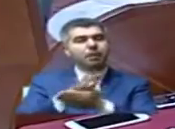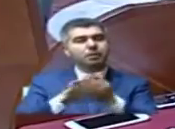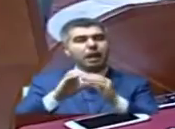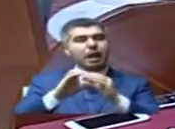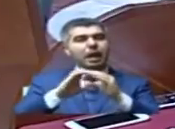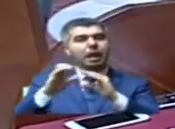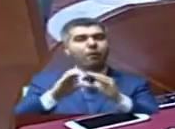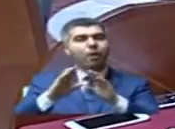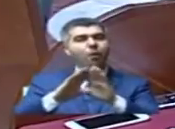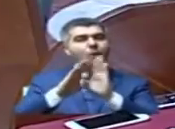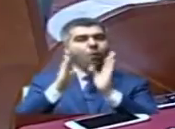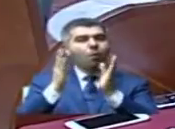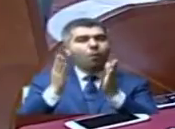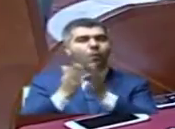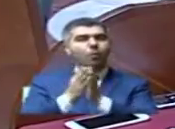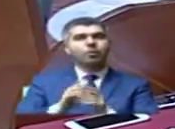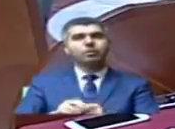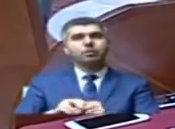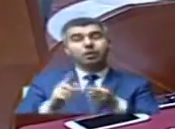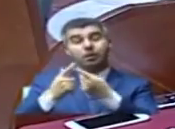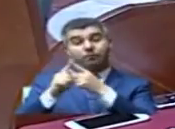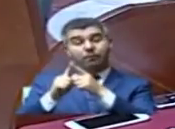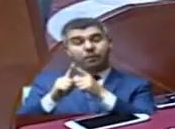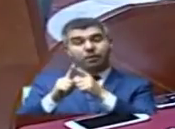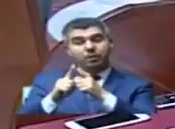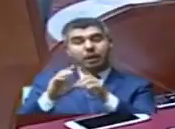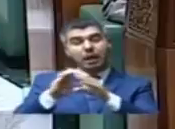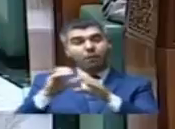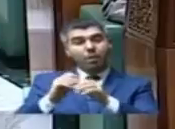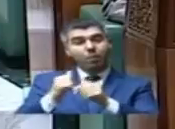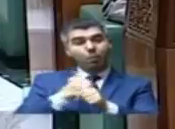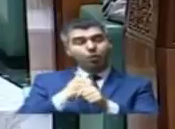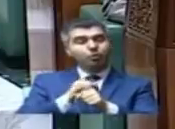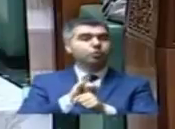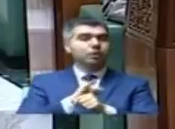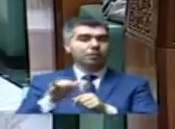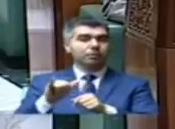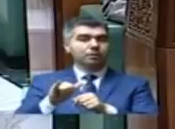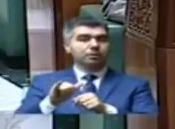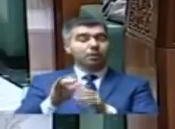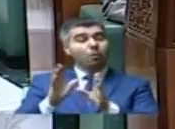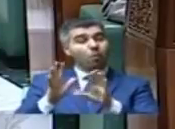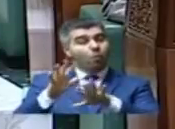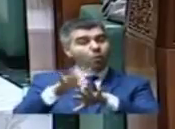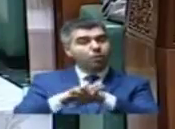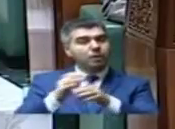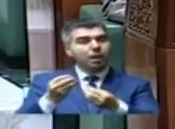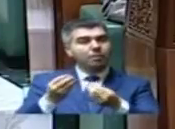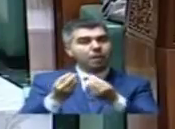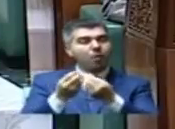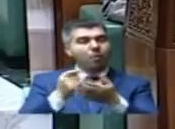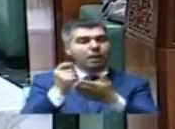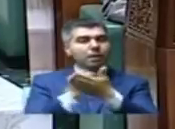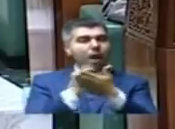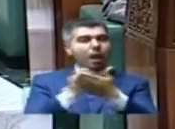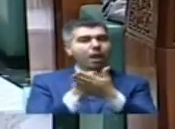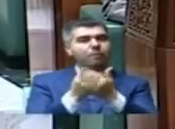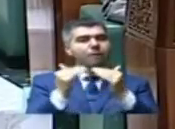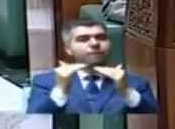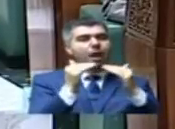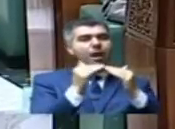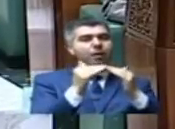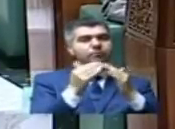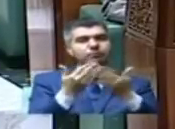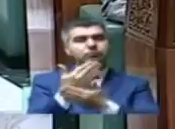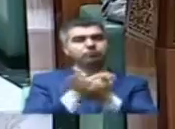الحوار الوطني ولا تدخل في اختصاص الحوار القطاعي، مع الإشارة إلى أن معظم المطالب المتفق بشأنها في إطار جولات